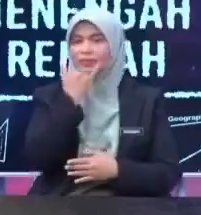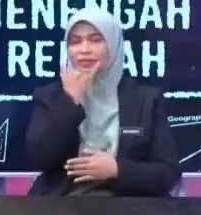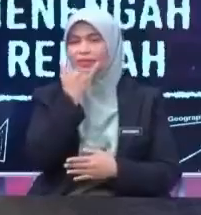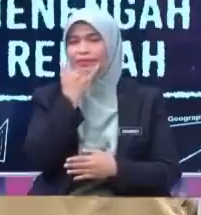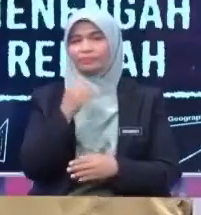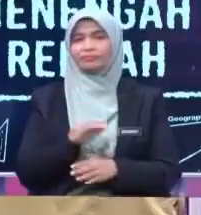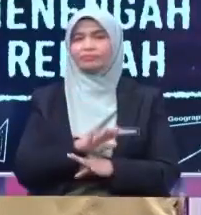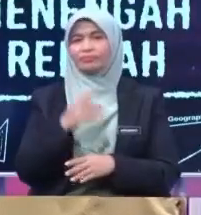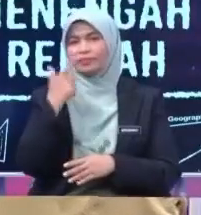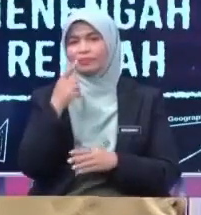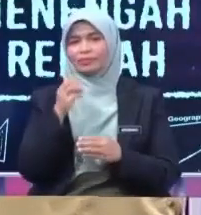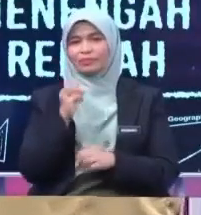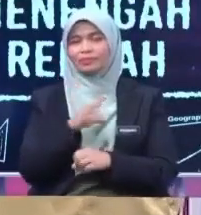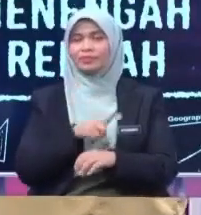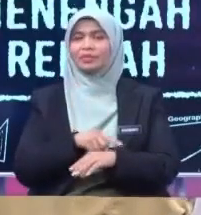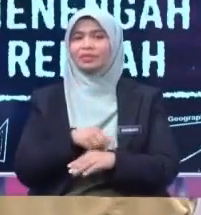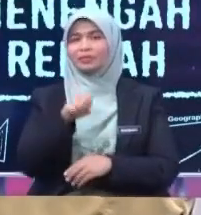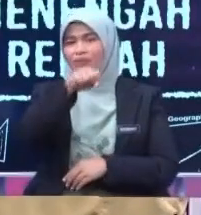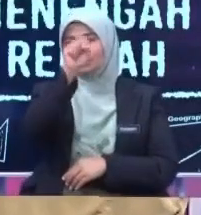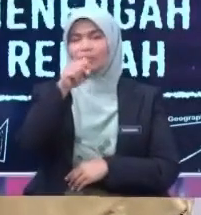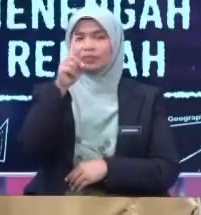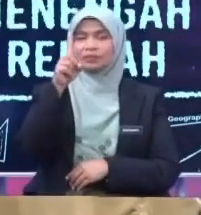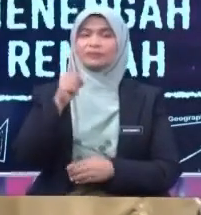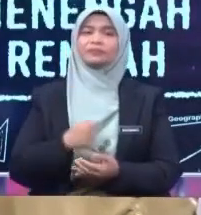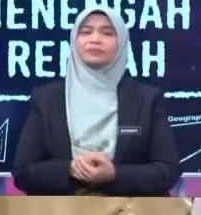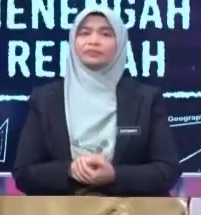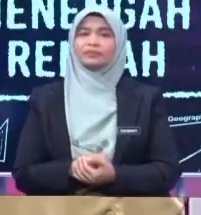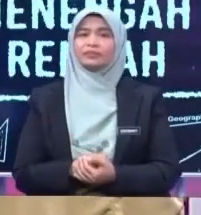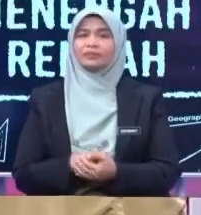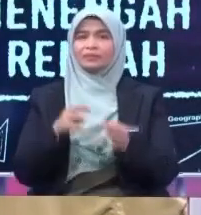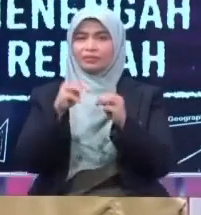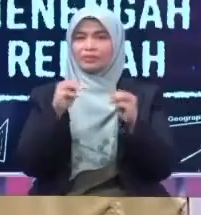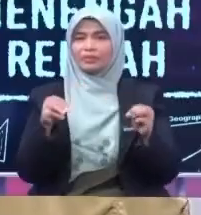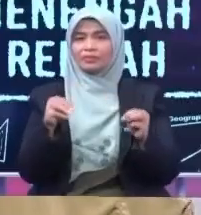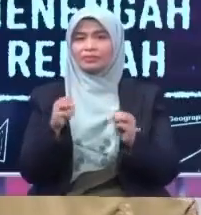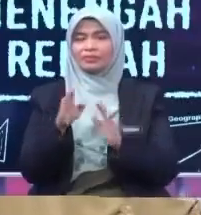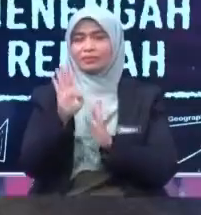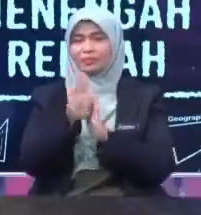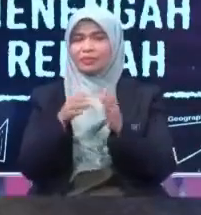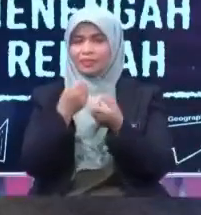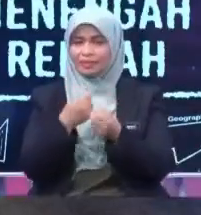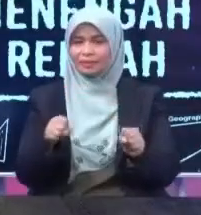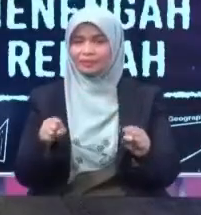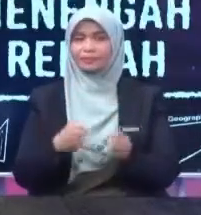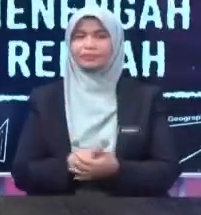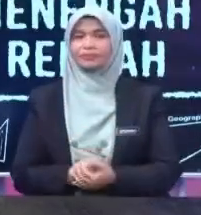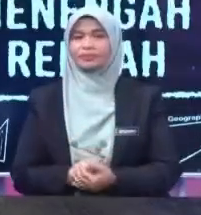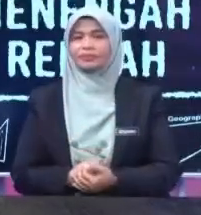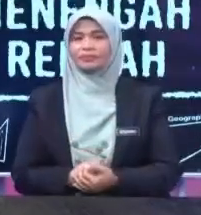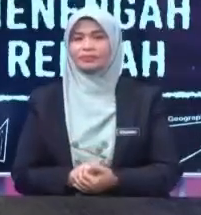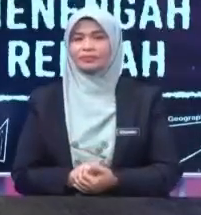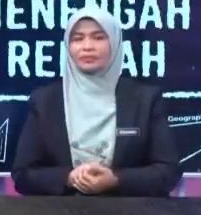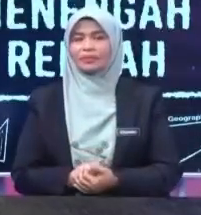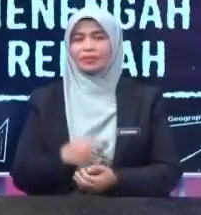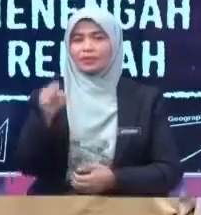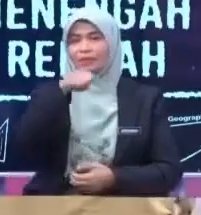Tanpa membuang masa, kita tengok soalan yang pertama. Murid-murid, Ustazah harap bersedia ya dengan kad jawapan masing-masing. Okey.